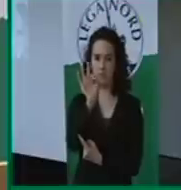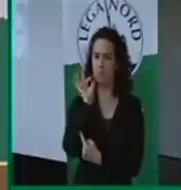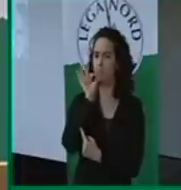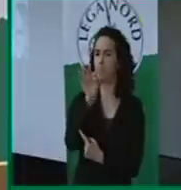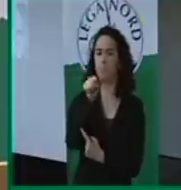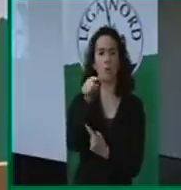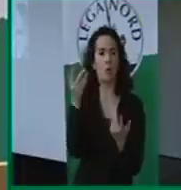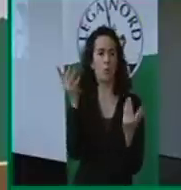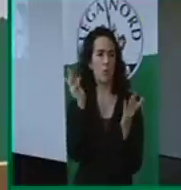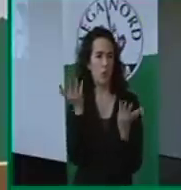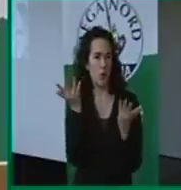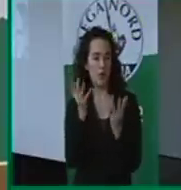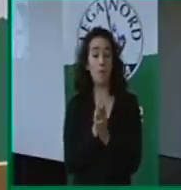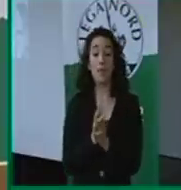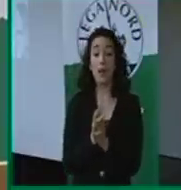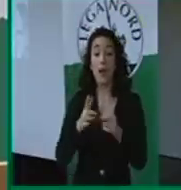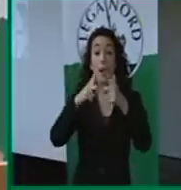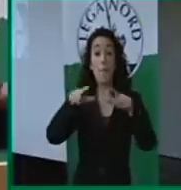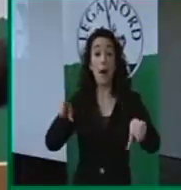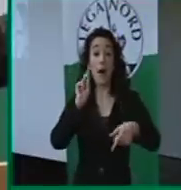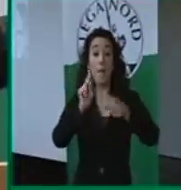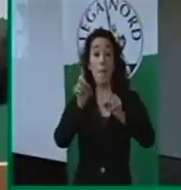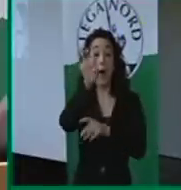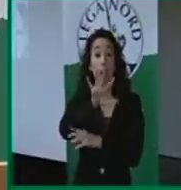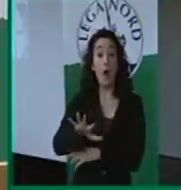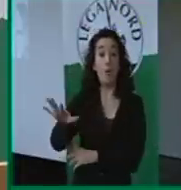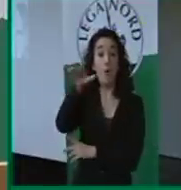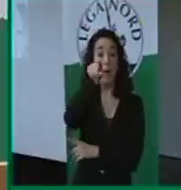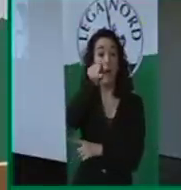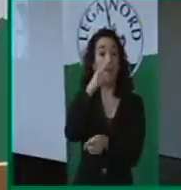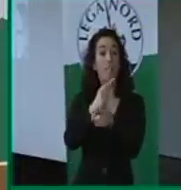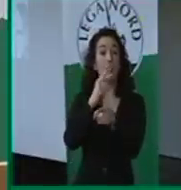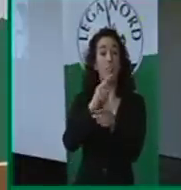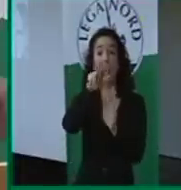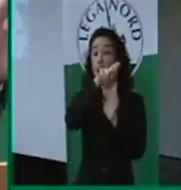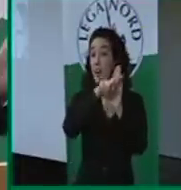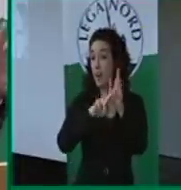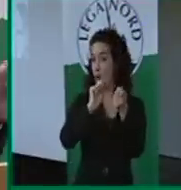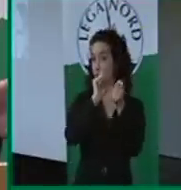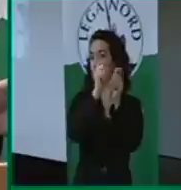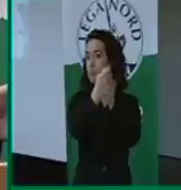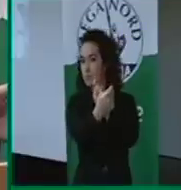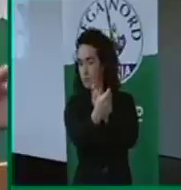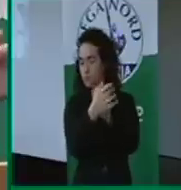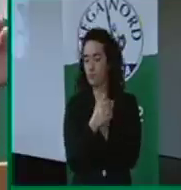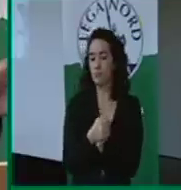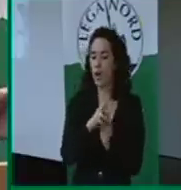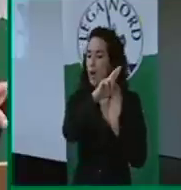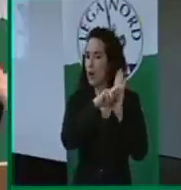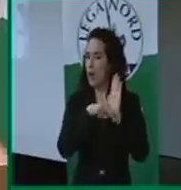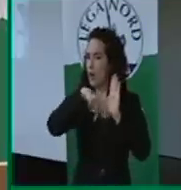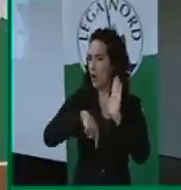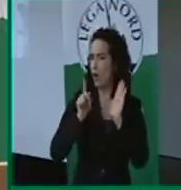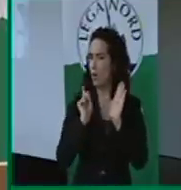europea a cambiare le regole oggi le regole sono lei mi corregga quella della difesa